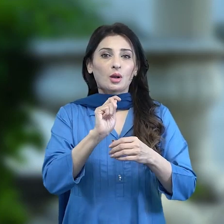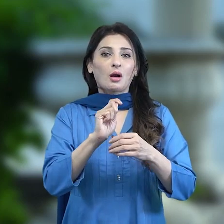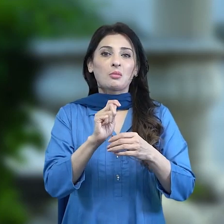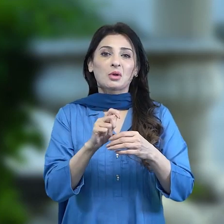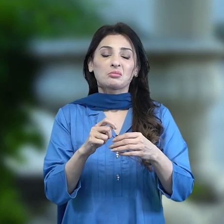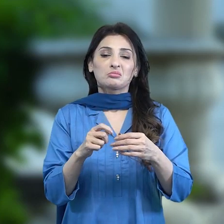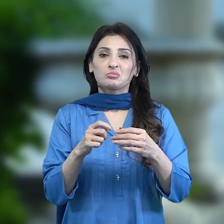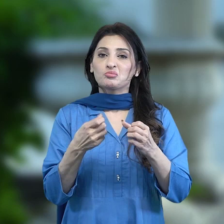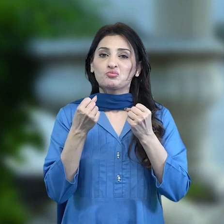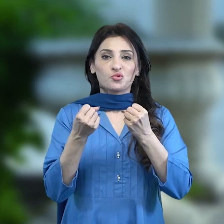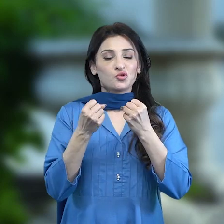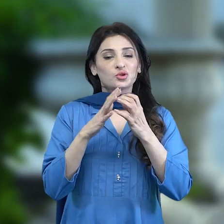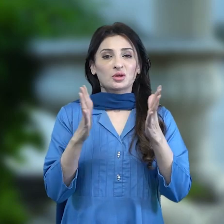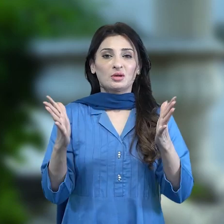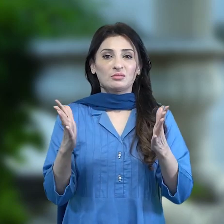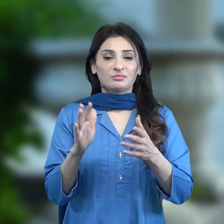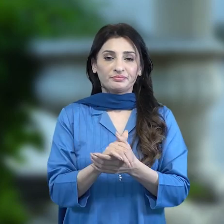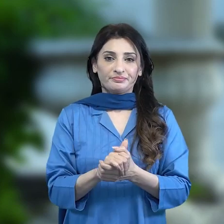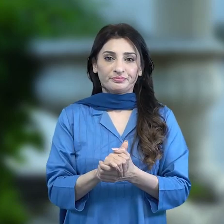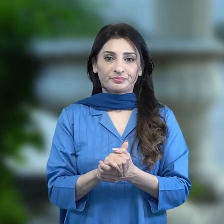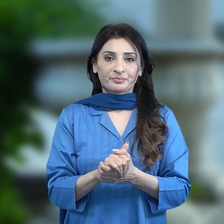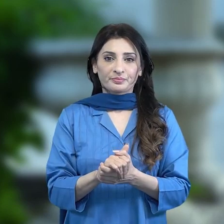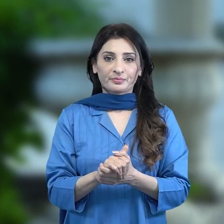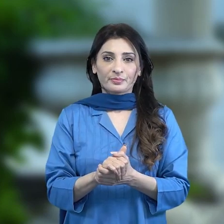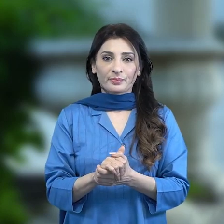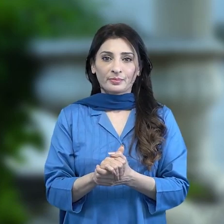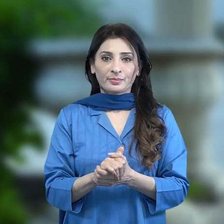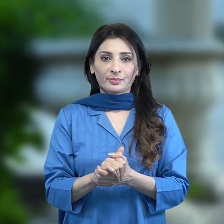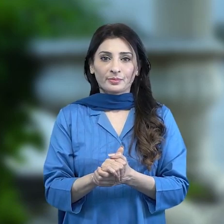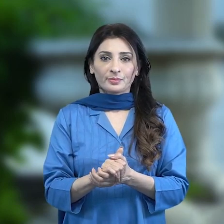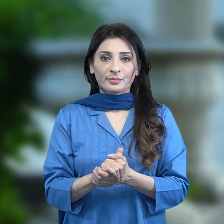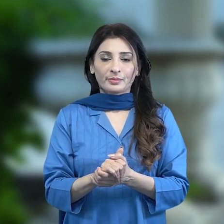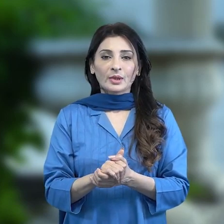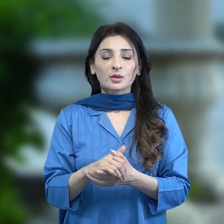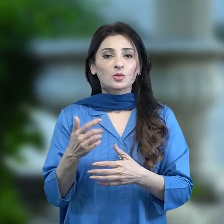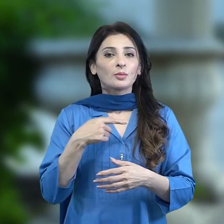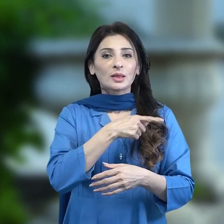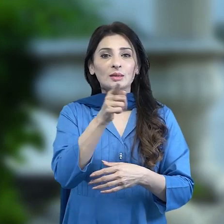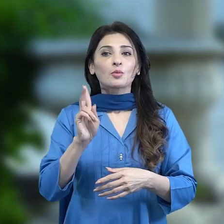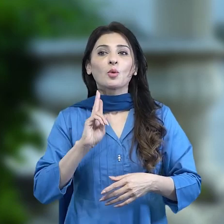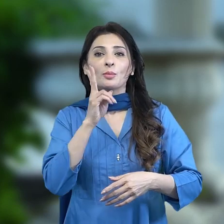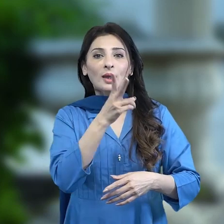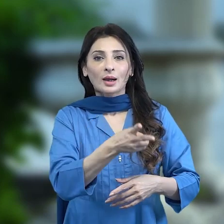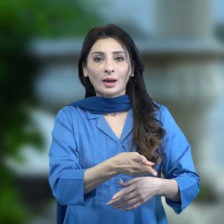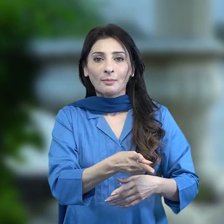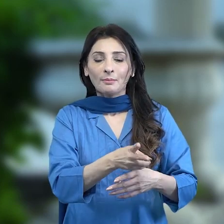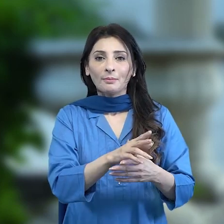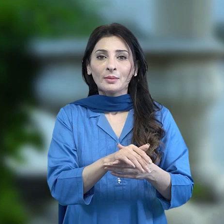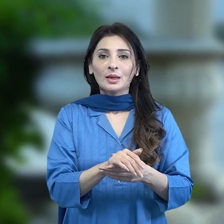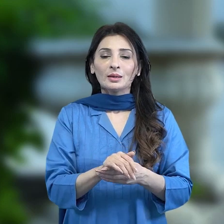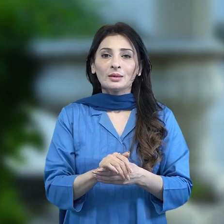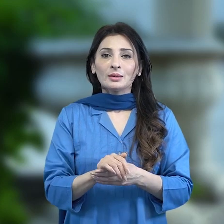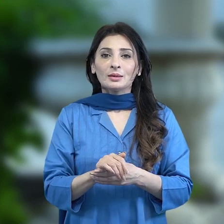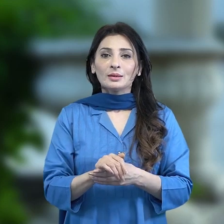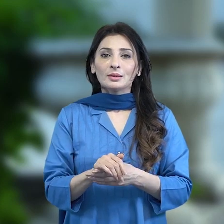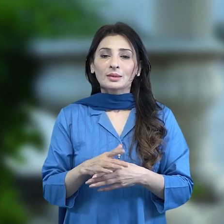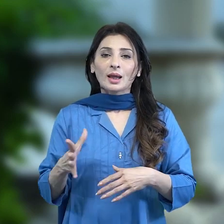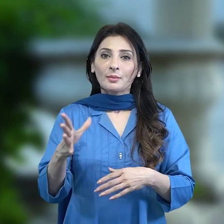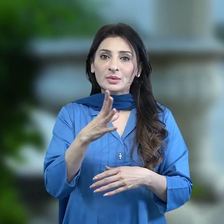जो वर्कलोड प्रेशर है, उसको बेयर करने का अंदाज़ जो है ना वो चेंज हो जाता है। तो मेरा पैगाम यही है